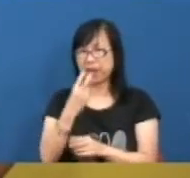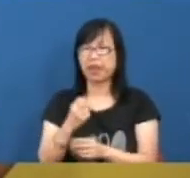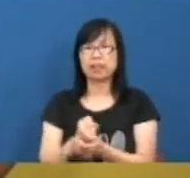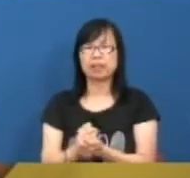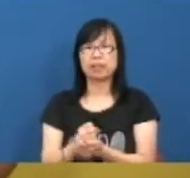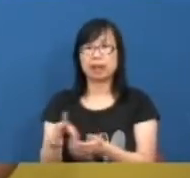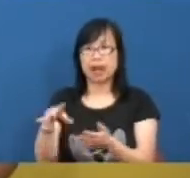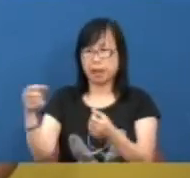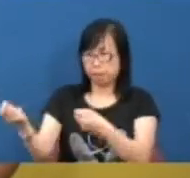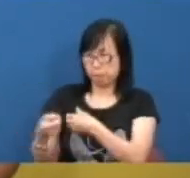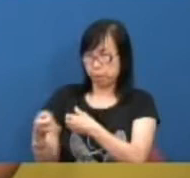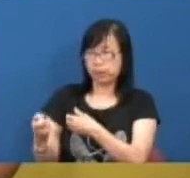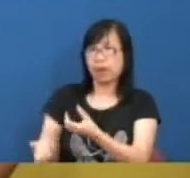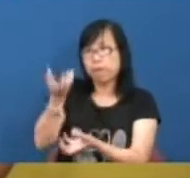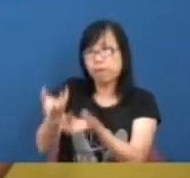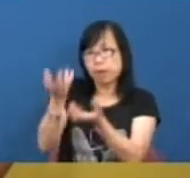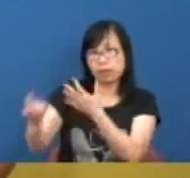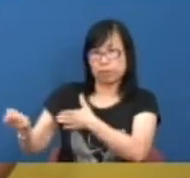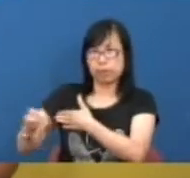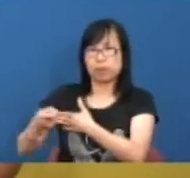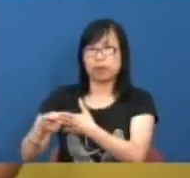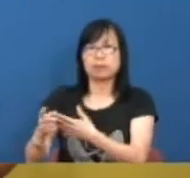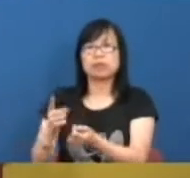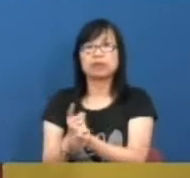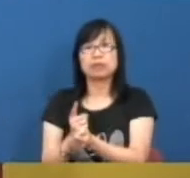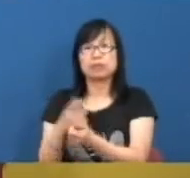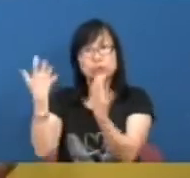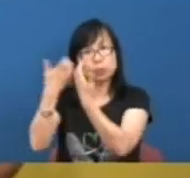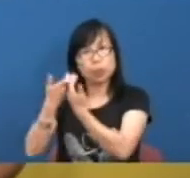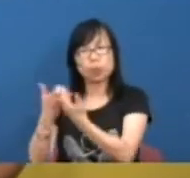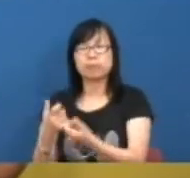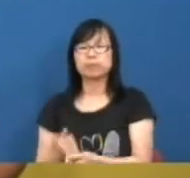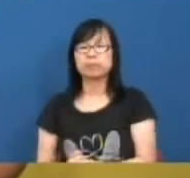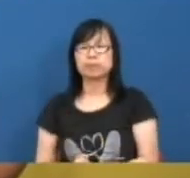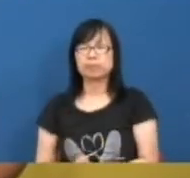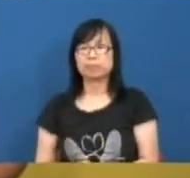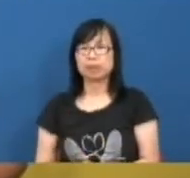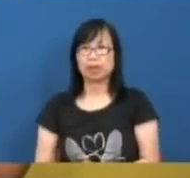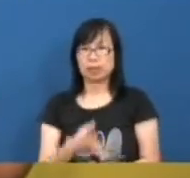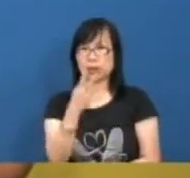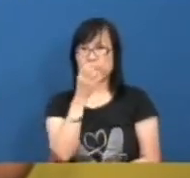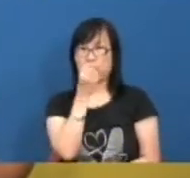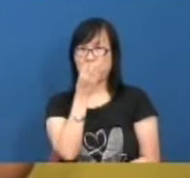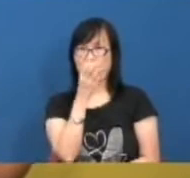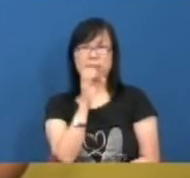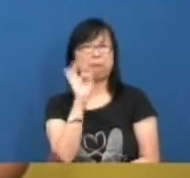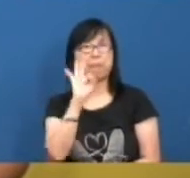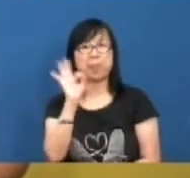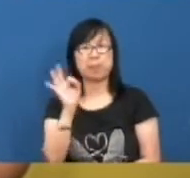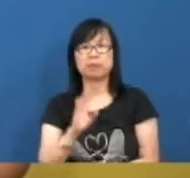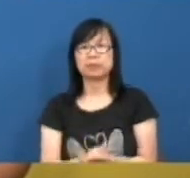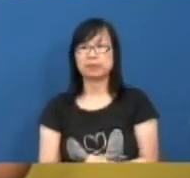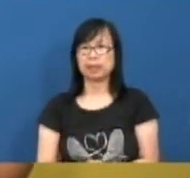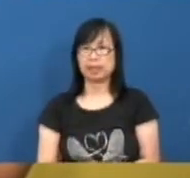焚化爐附近嘅空氣污染指數。咁呢方面咧，我哋似乎咧香港就冇喎呢方面，我哋自